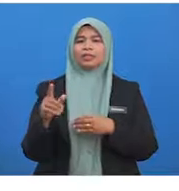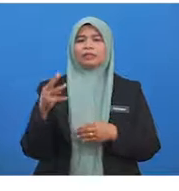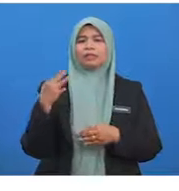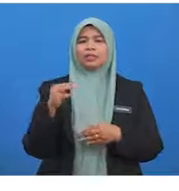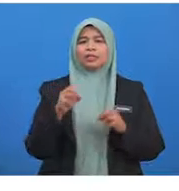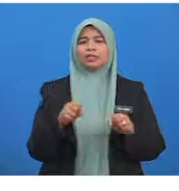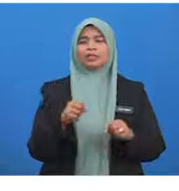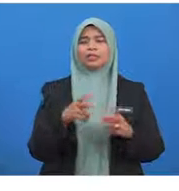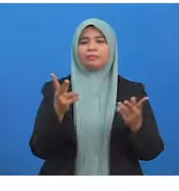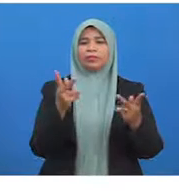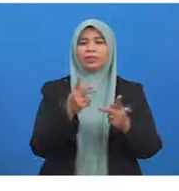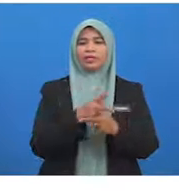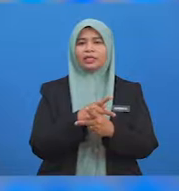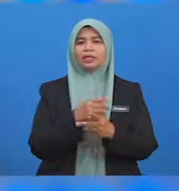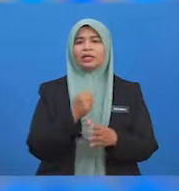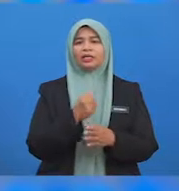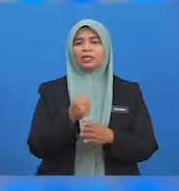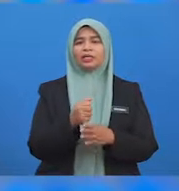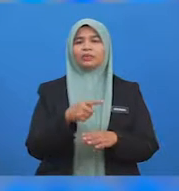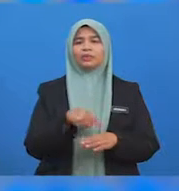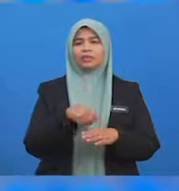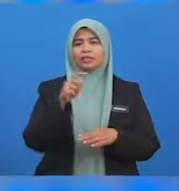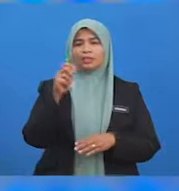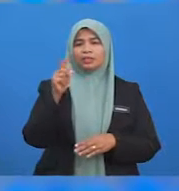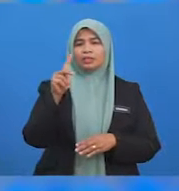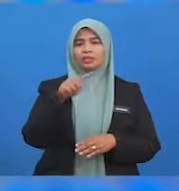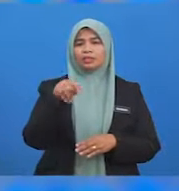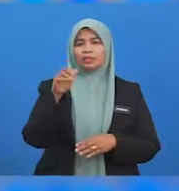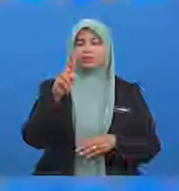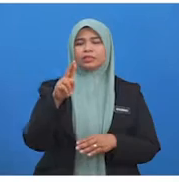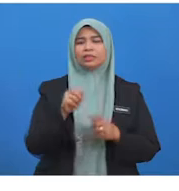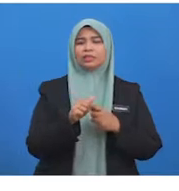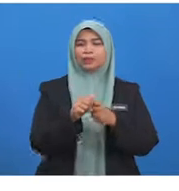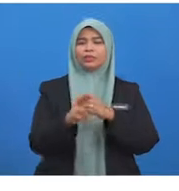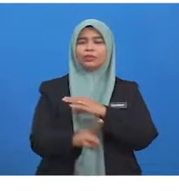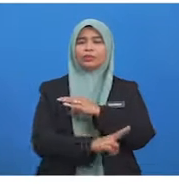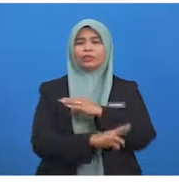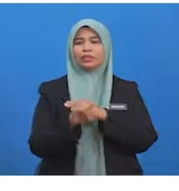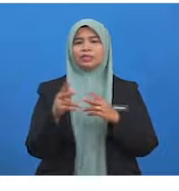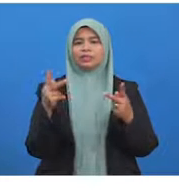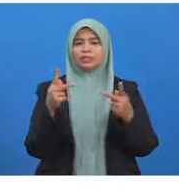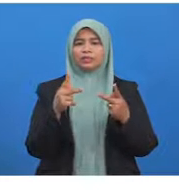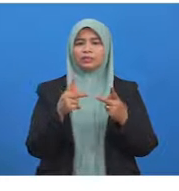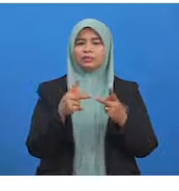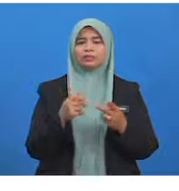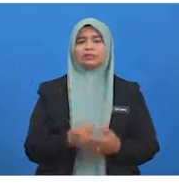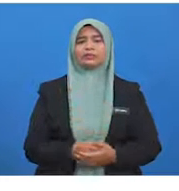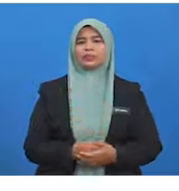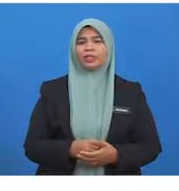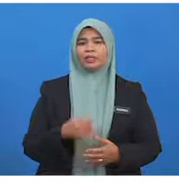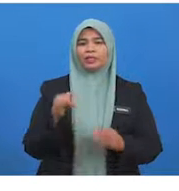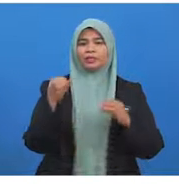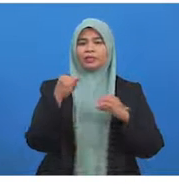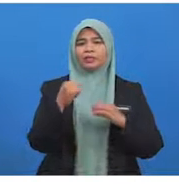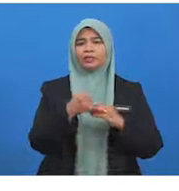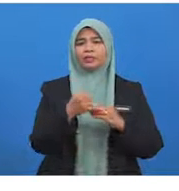hukuman yang sesuai. Manakala jenayah yang terakhir ialah hirabah, iaitu